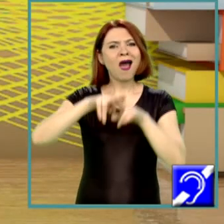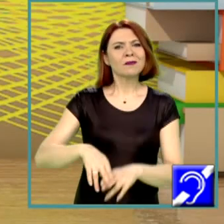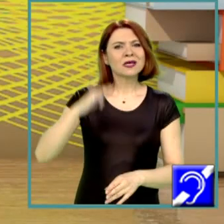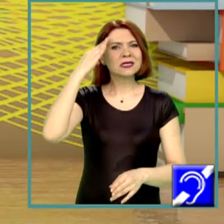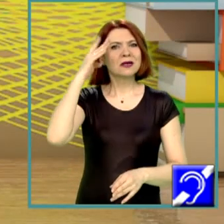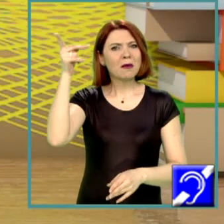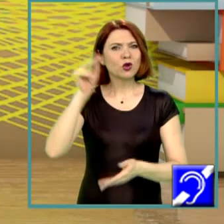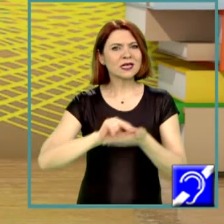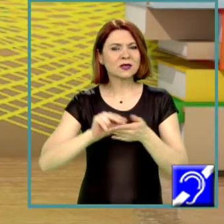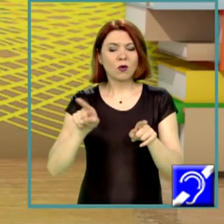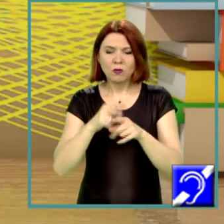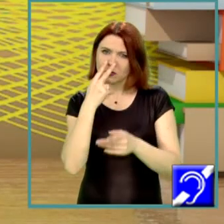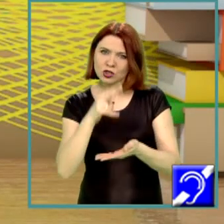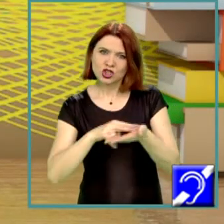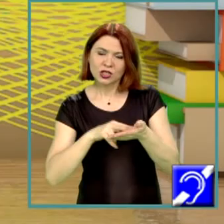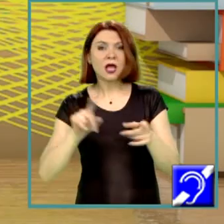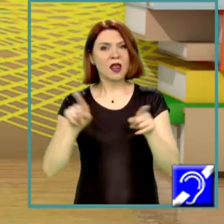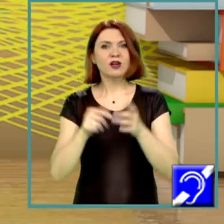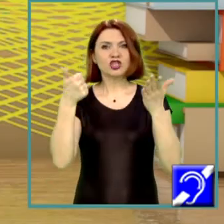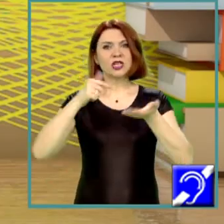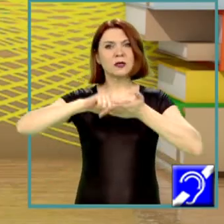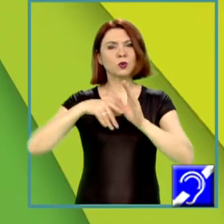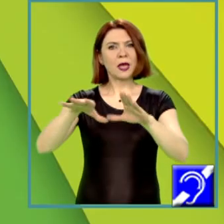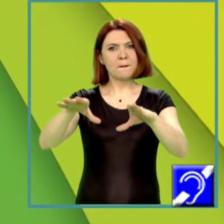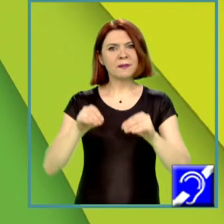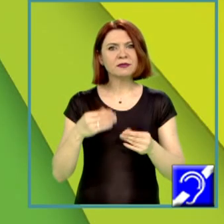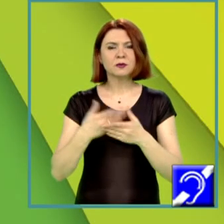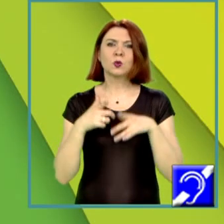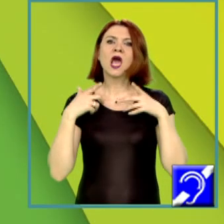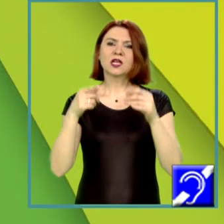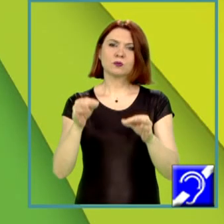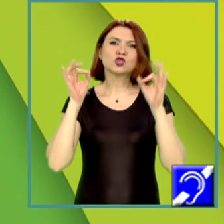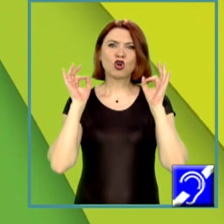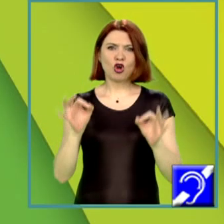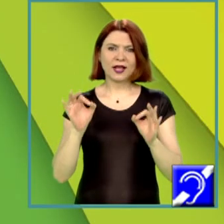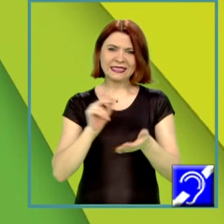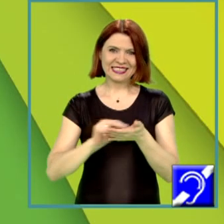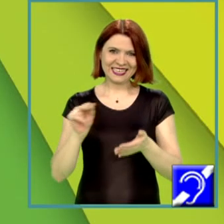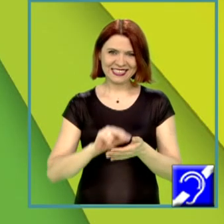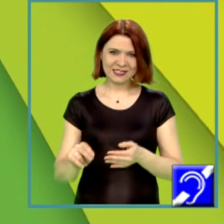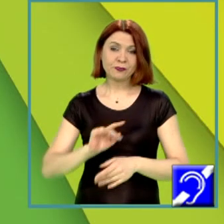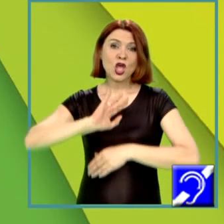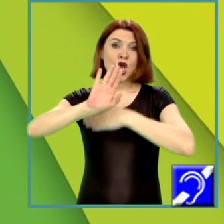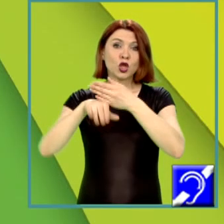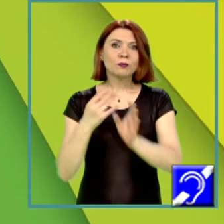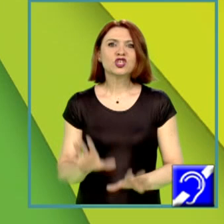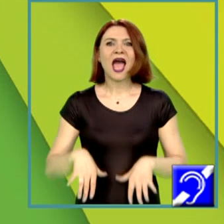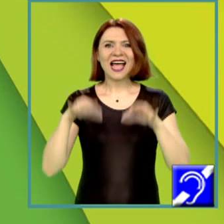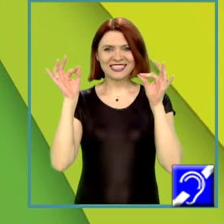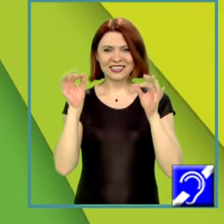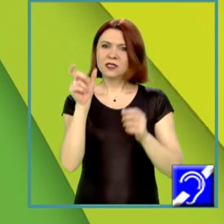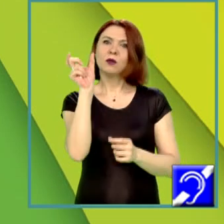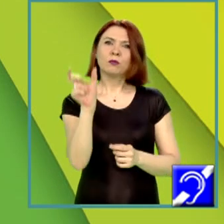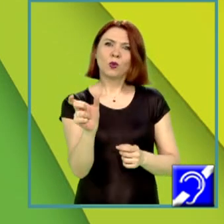așa cum reiese din text și tot șase puncte veți primi pentru un răspuns corect formulat După ce ați identificat